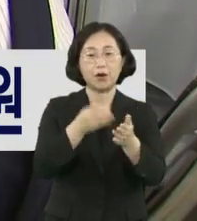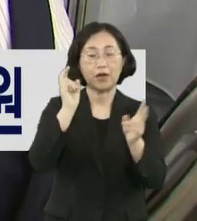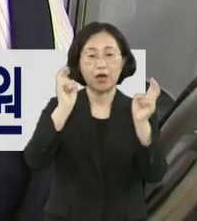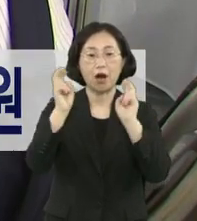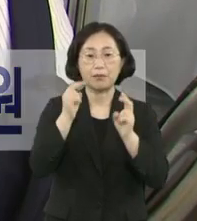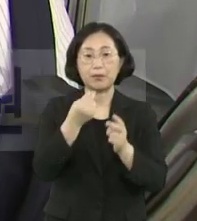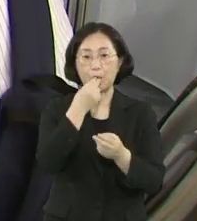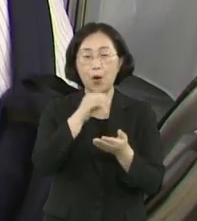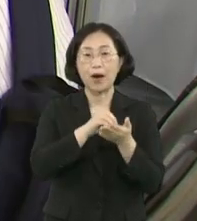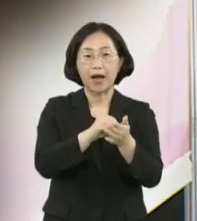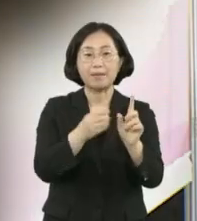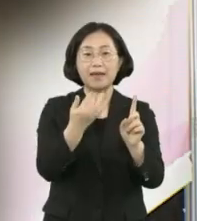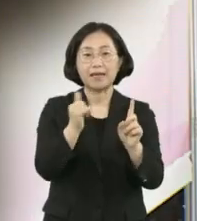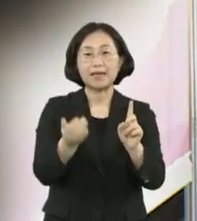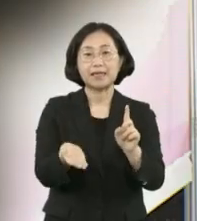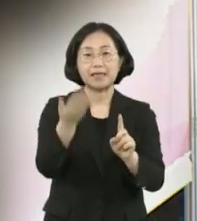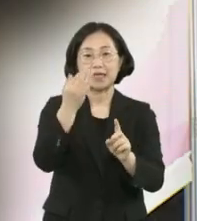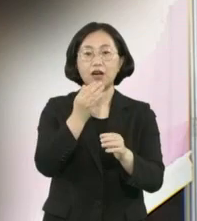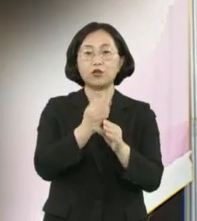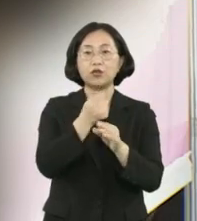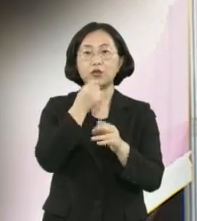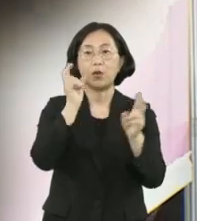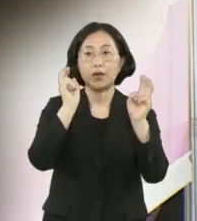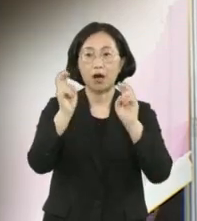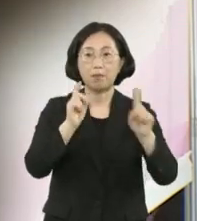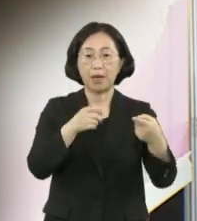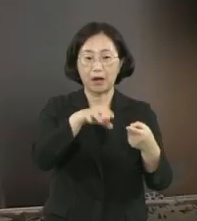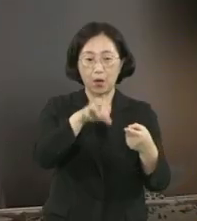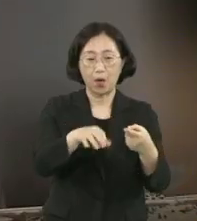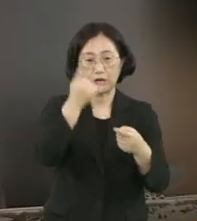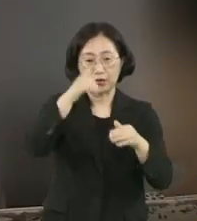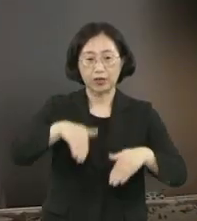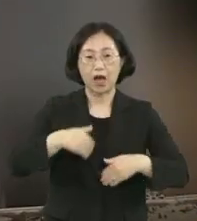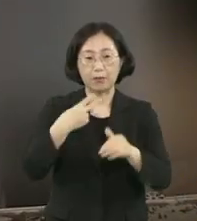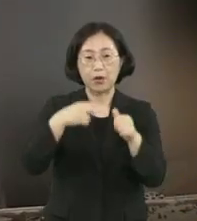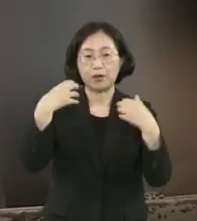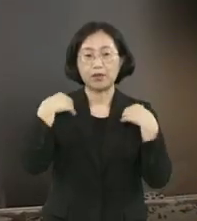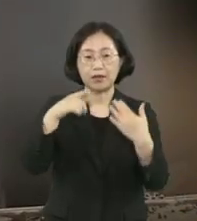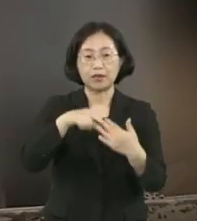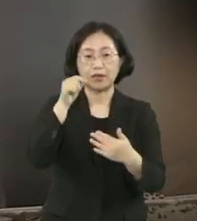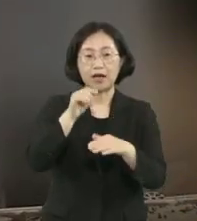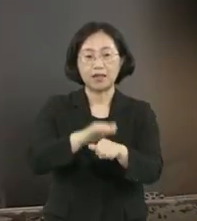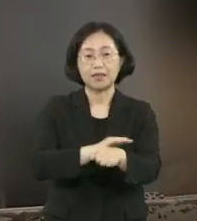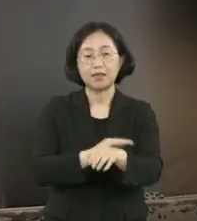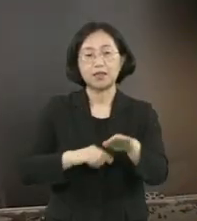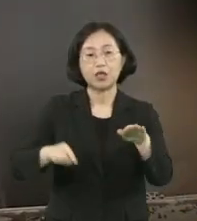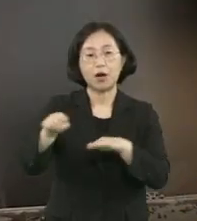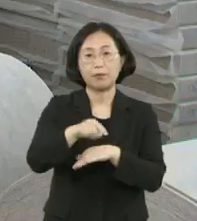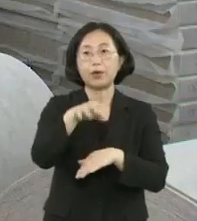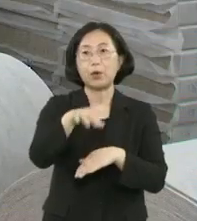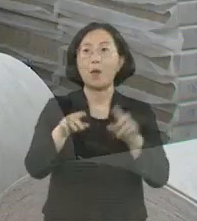고용보험 피보험자 수 1인 이상인 중소기업 100곳과 충남교육청이 선정한 현장실습 선도기업 100곳입니다.